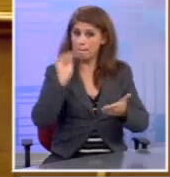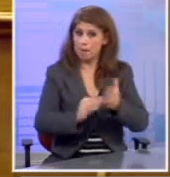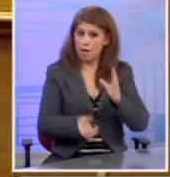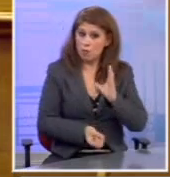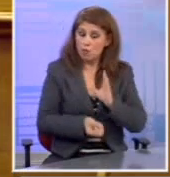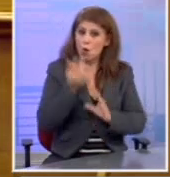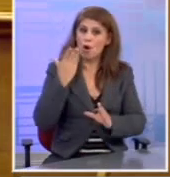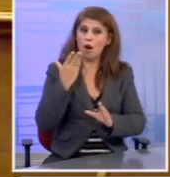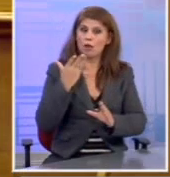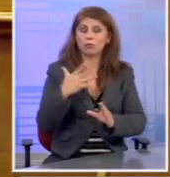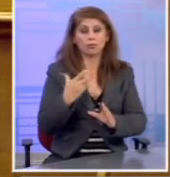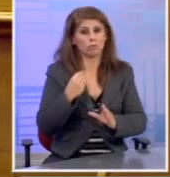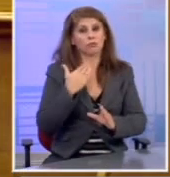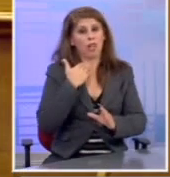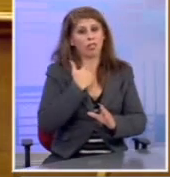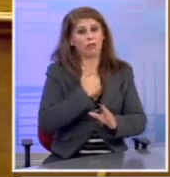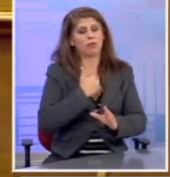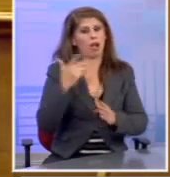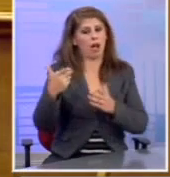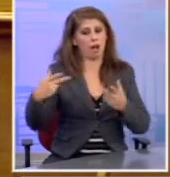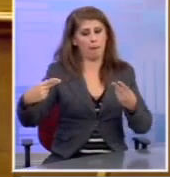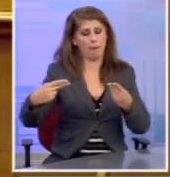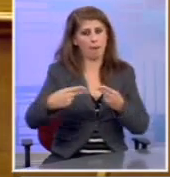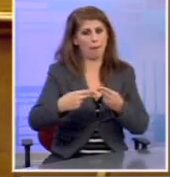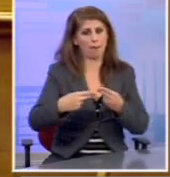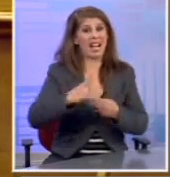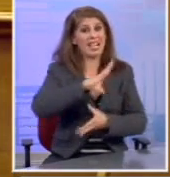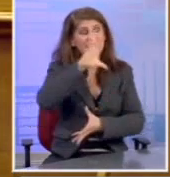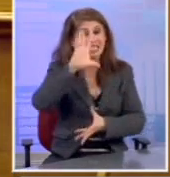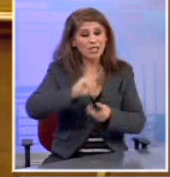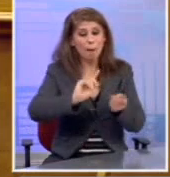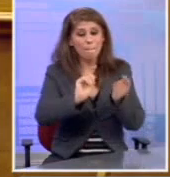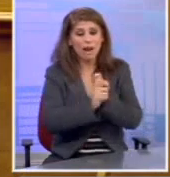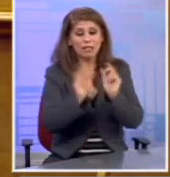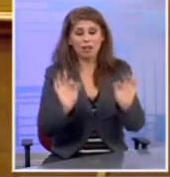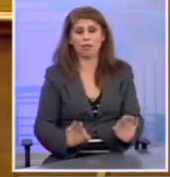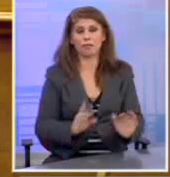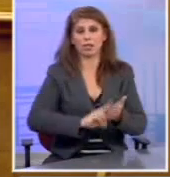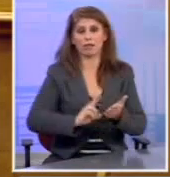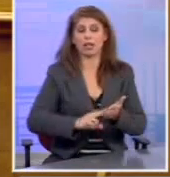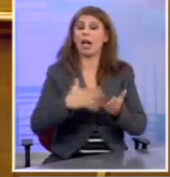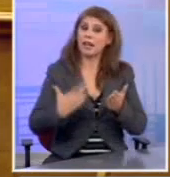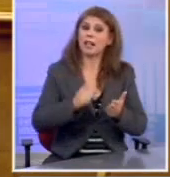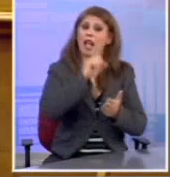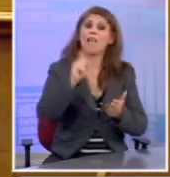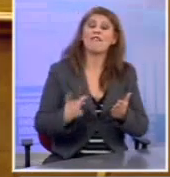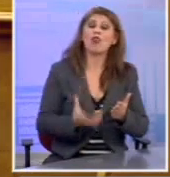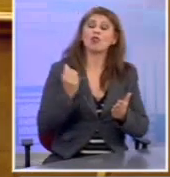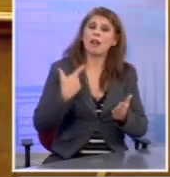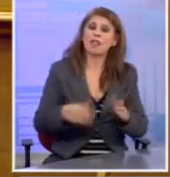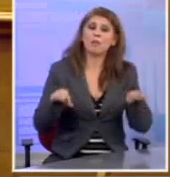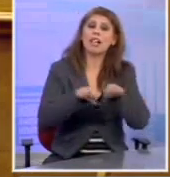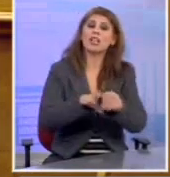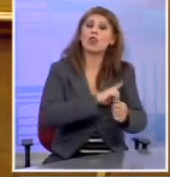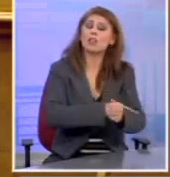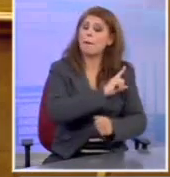περικοπές και θα καταθέσουμε συνολική μεταρρύθμιση του ασφαλιστικού για να γίνει βιώσιμο. Αλλά θα βρούμε ισοδύναμα για να μην